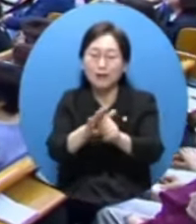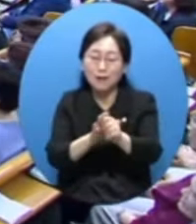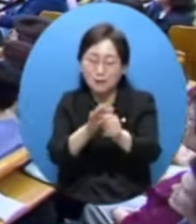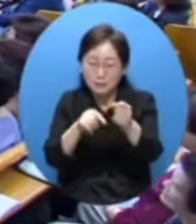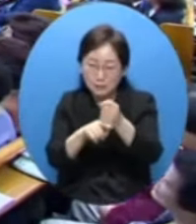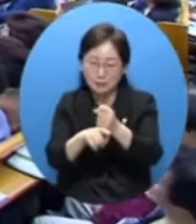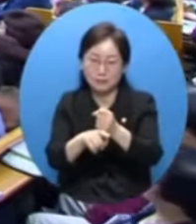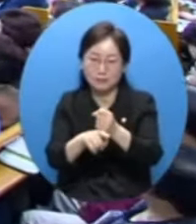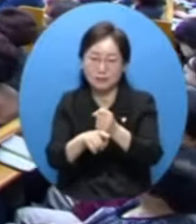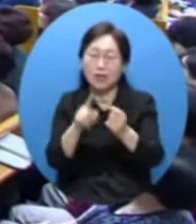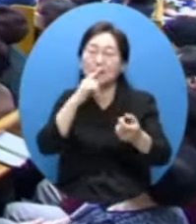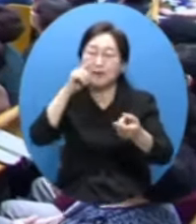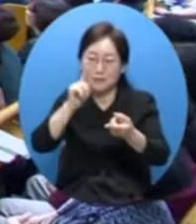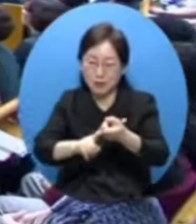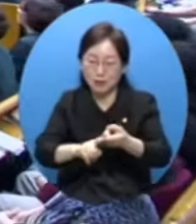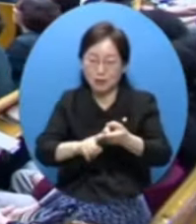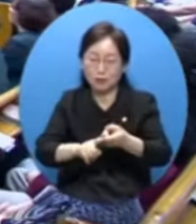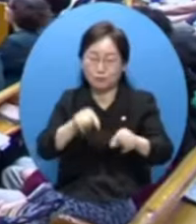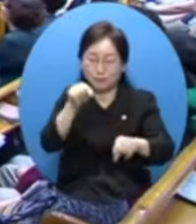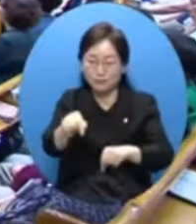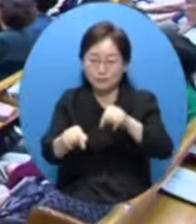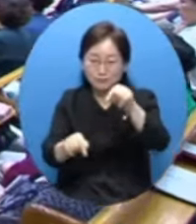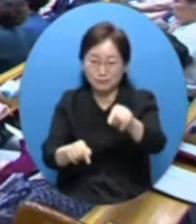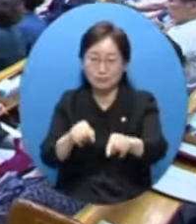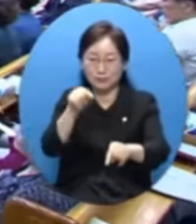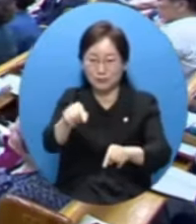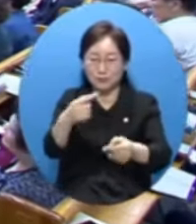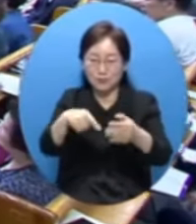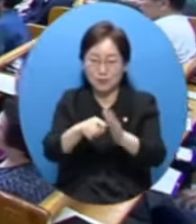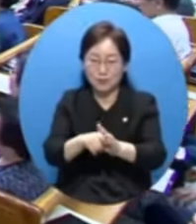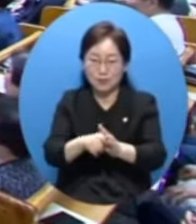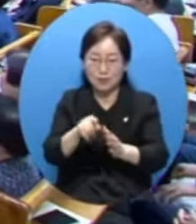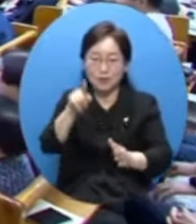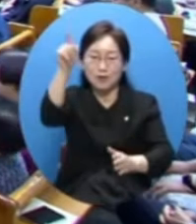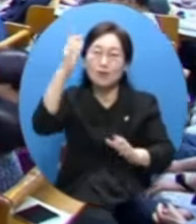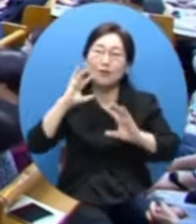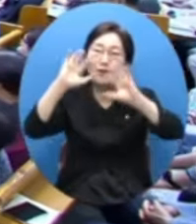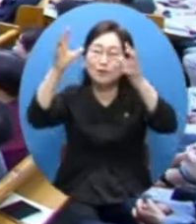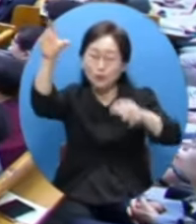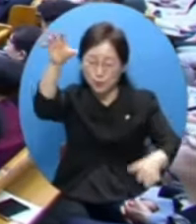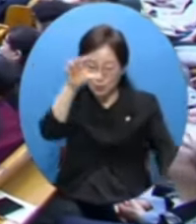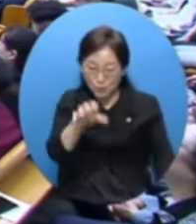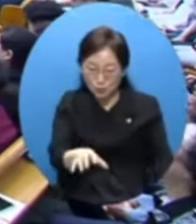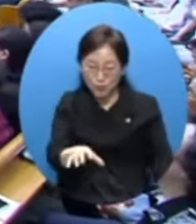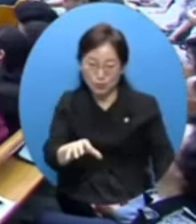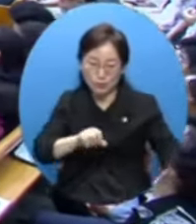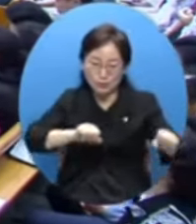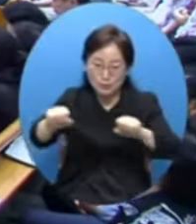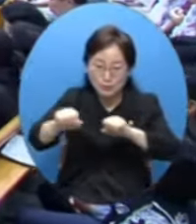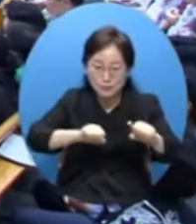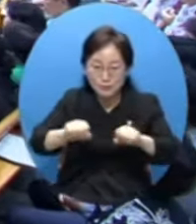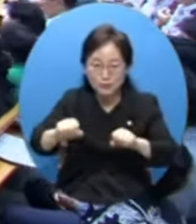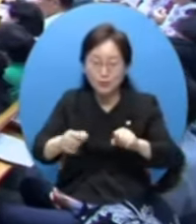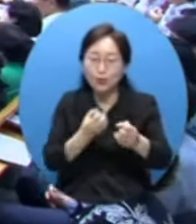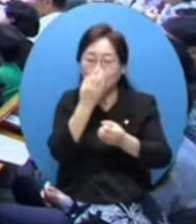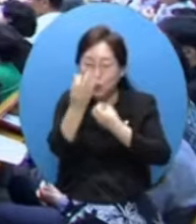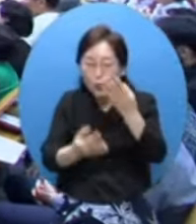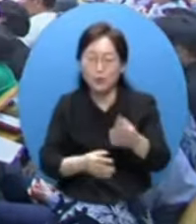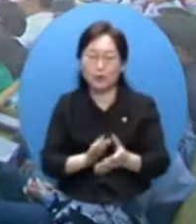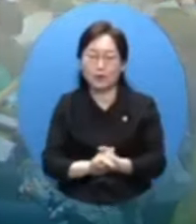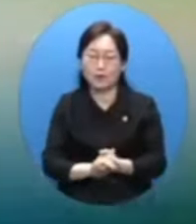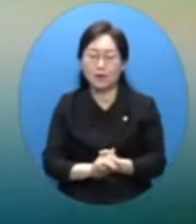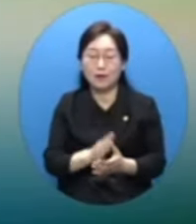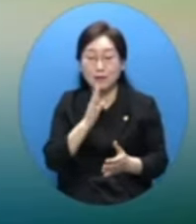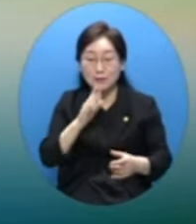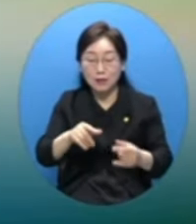그 사랑을 실천하기 위해서 이 땅에서 천국을 살아가며 땅에서 하나처럼 살아온 이면화 목사의 고백입니다. 진정한